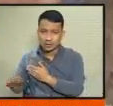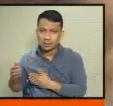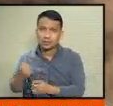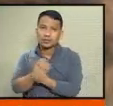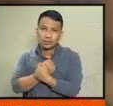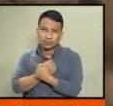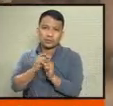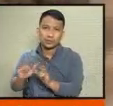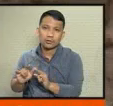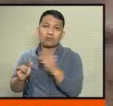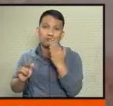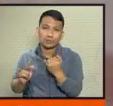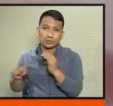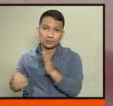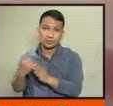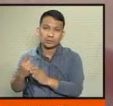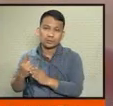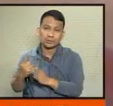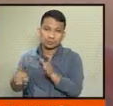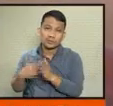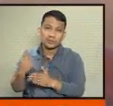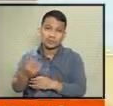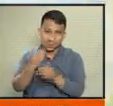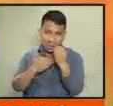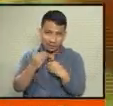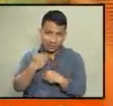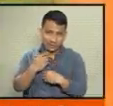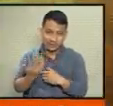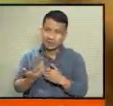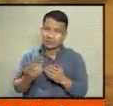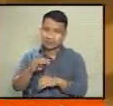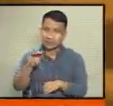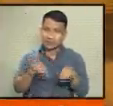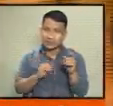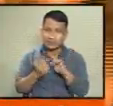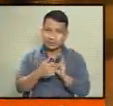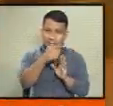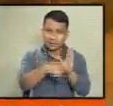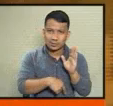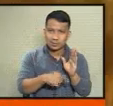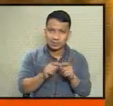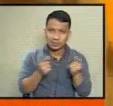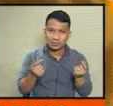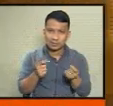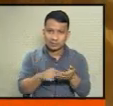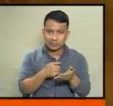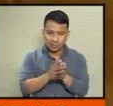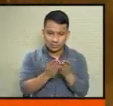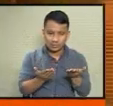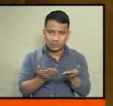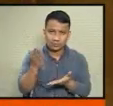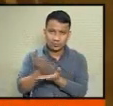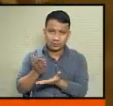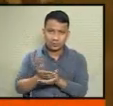sila kasi siguro, minsan, ulam din sila. So siguro, oras na para baguhin ang mga brochures at mga textbook. Siguro dapat itigil